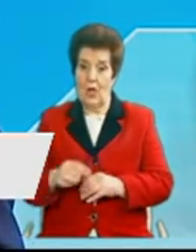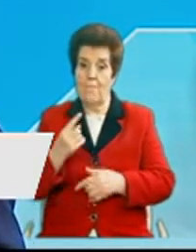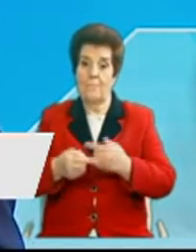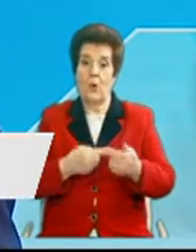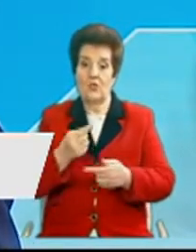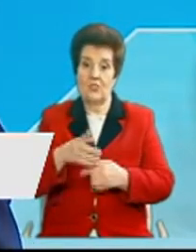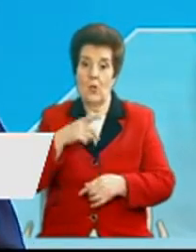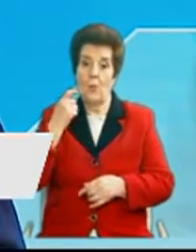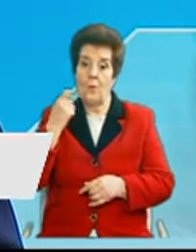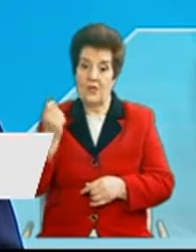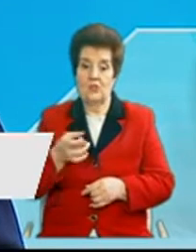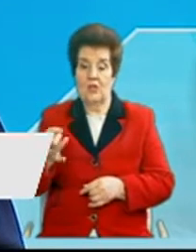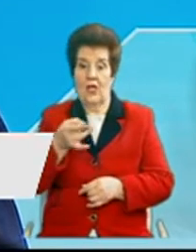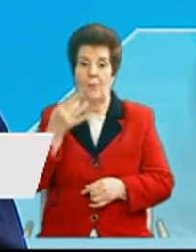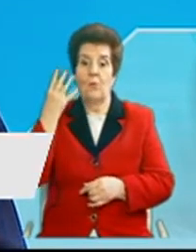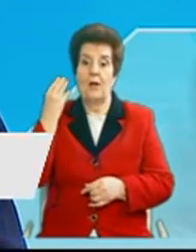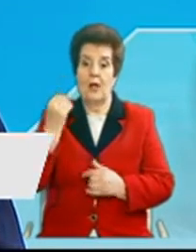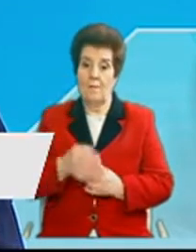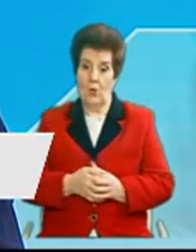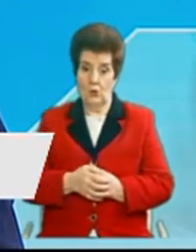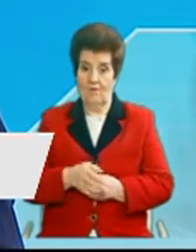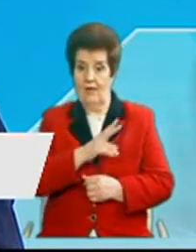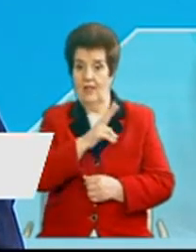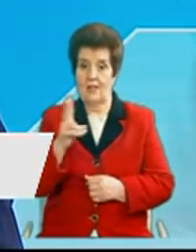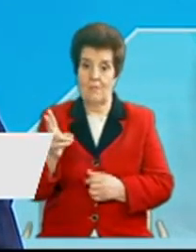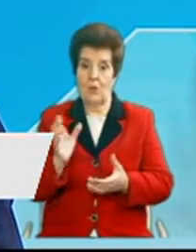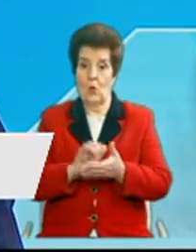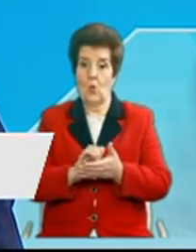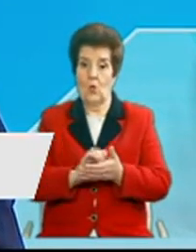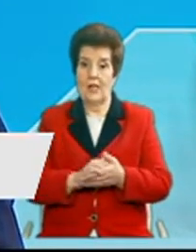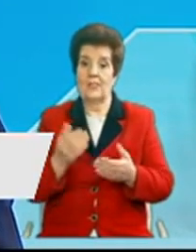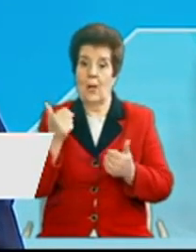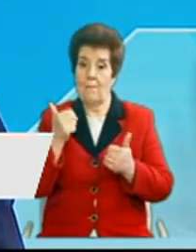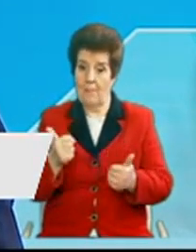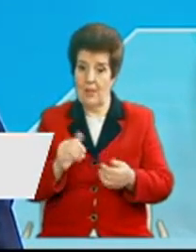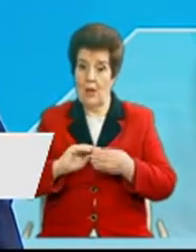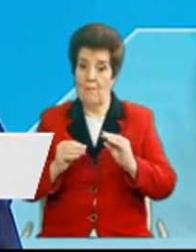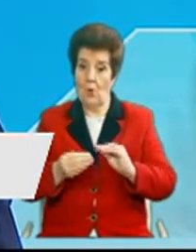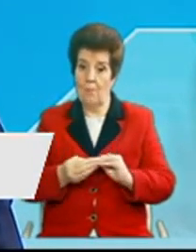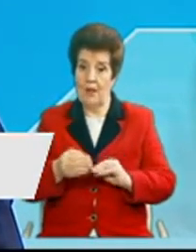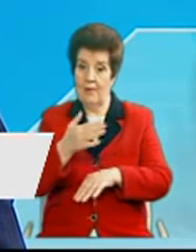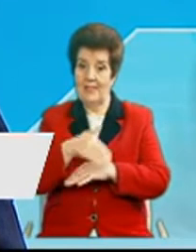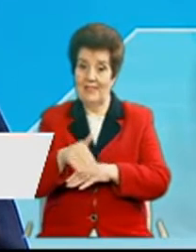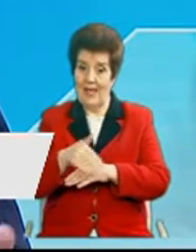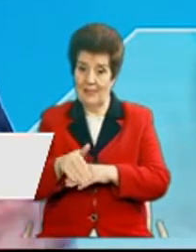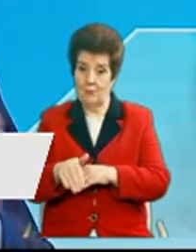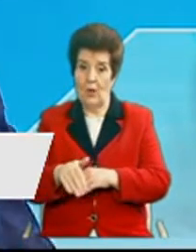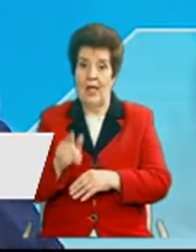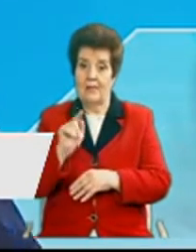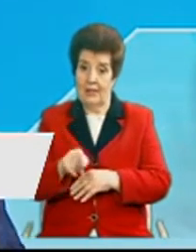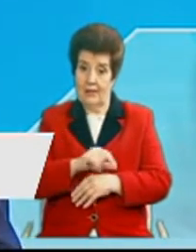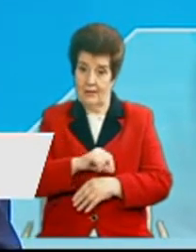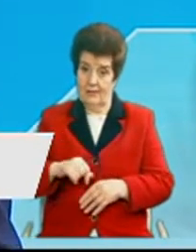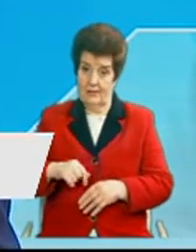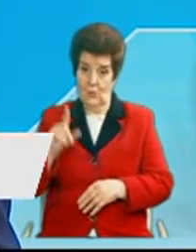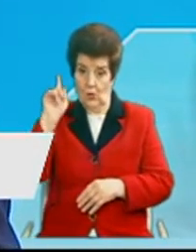procesele politice din Republica Moldova, fiindcă nimeni nu cunoaște astăzi mai bine problemele din diaspora decât le cunosc